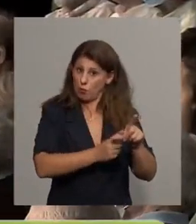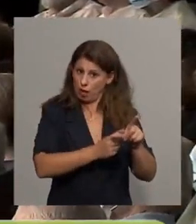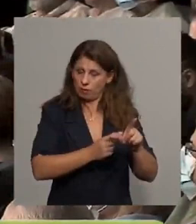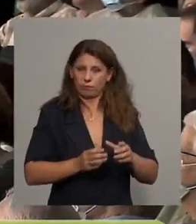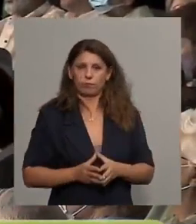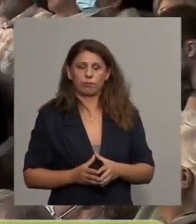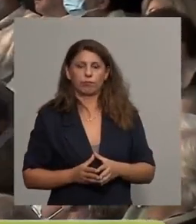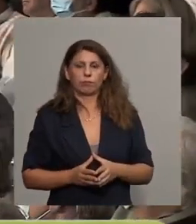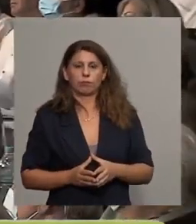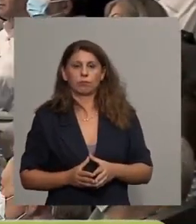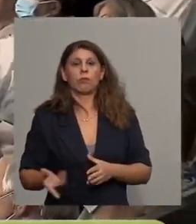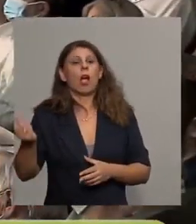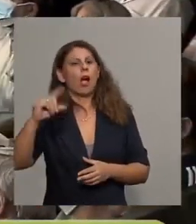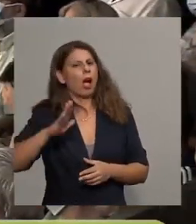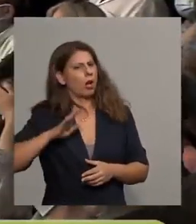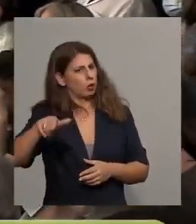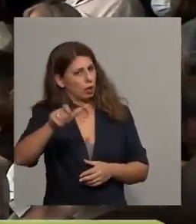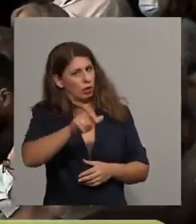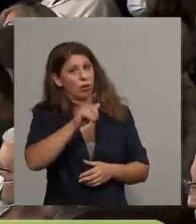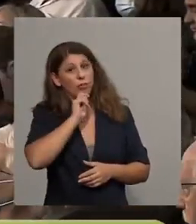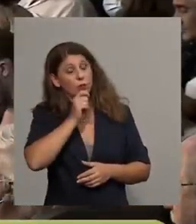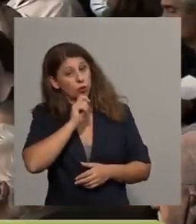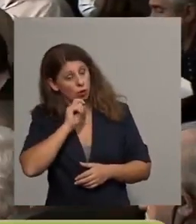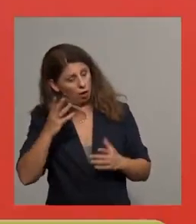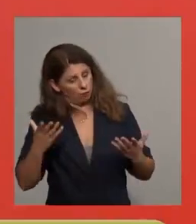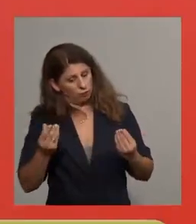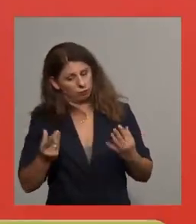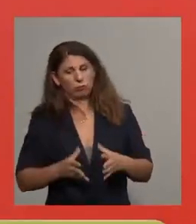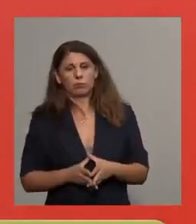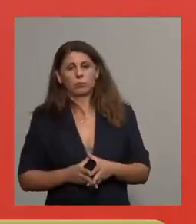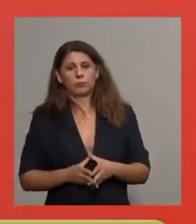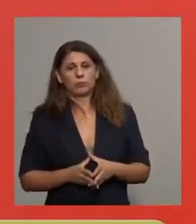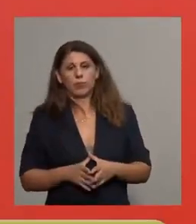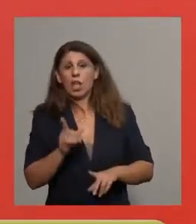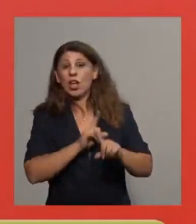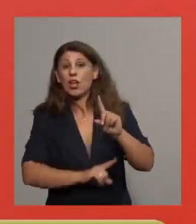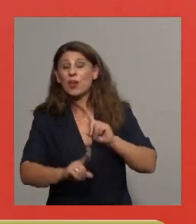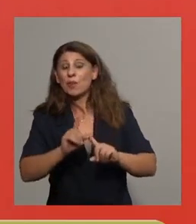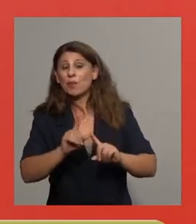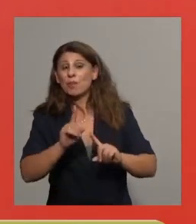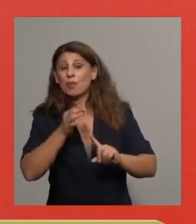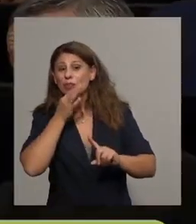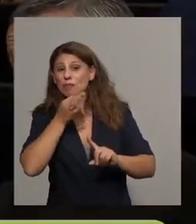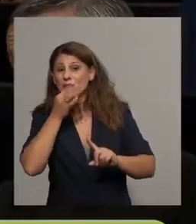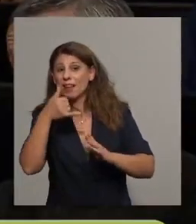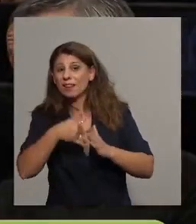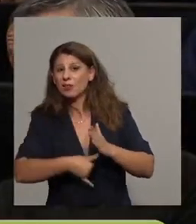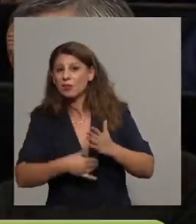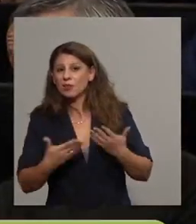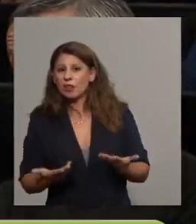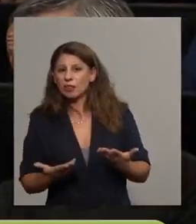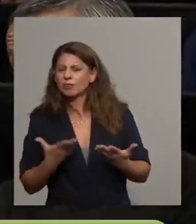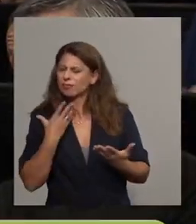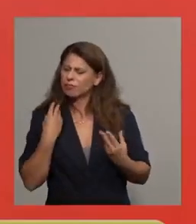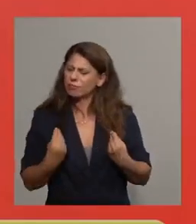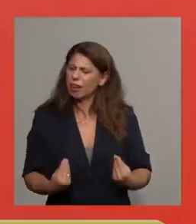Κόμματος Ελλάδας, άλλων στελεχών, δημοσιογράφων, ποιος όμως μιλάει από όλους αυτούς για την ουσία? Ωραία